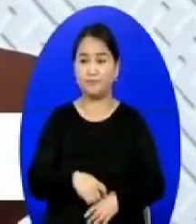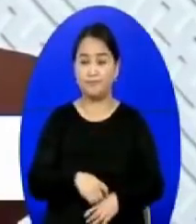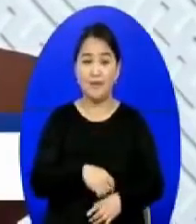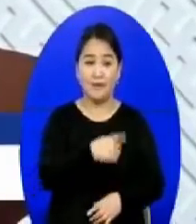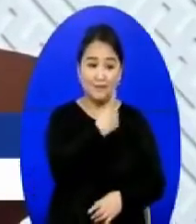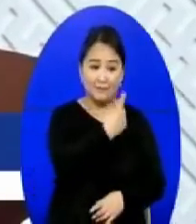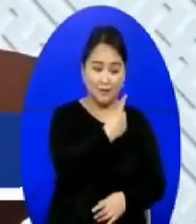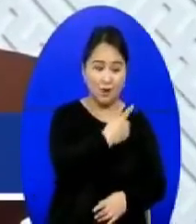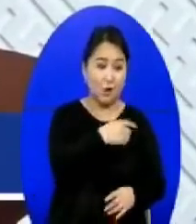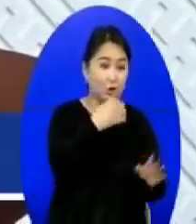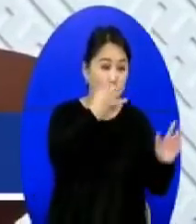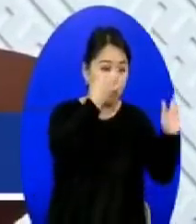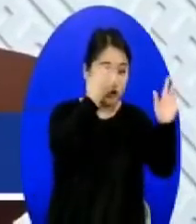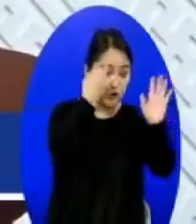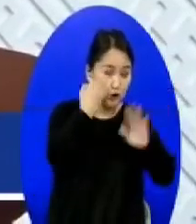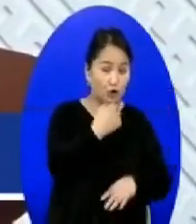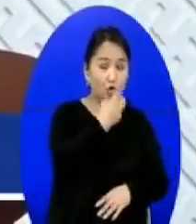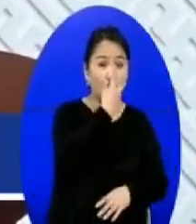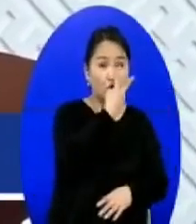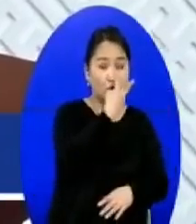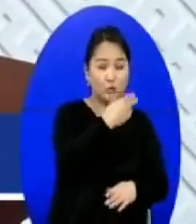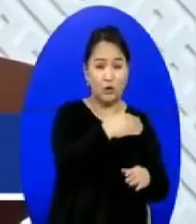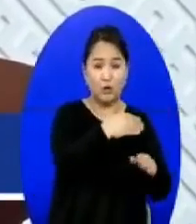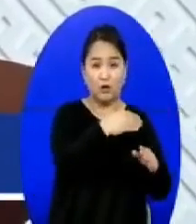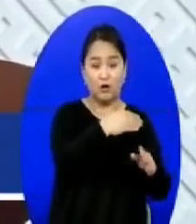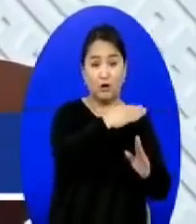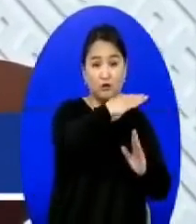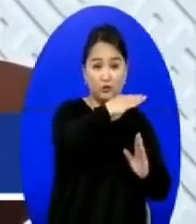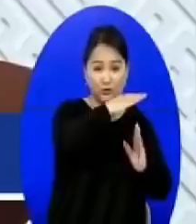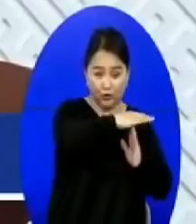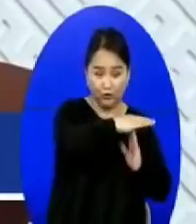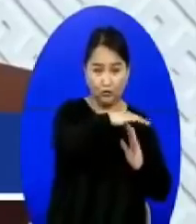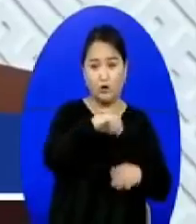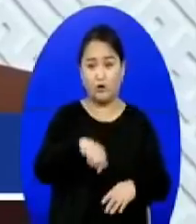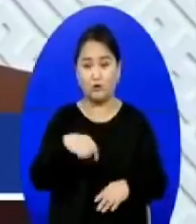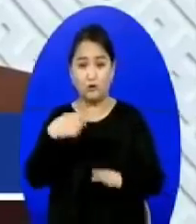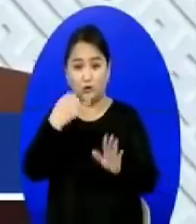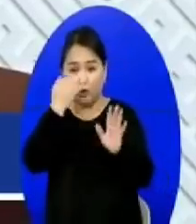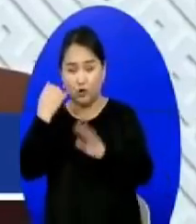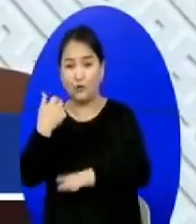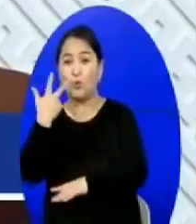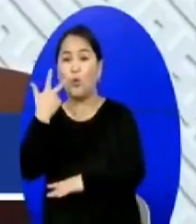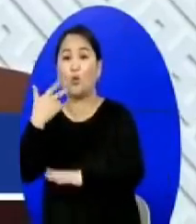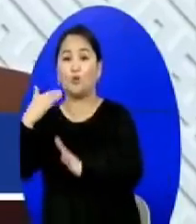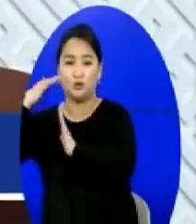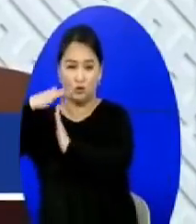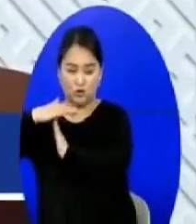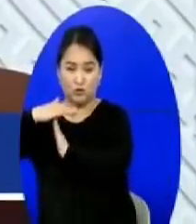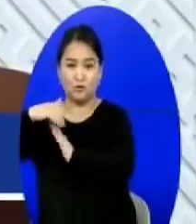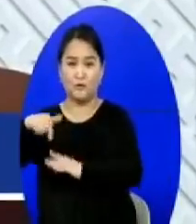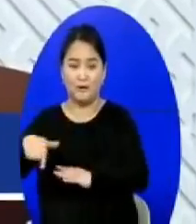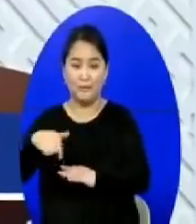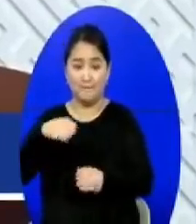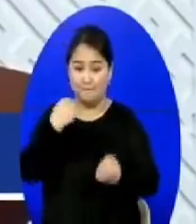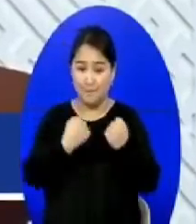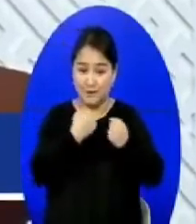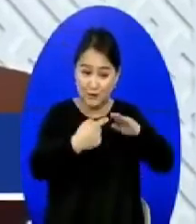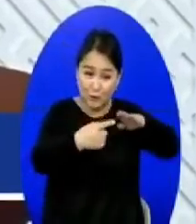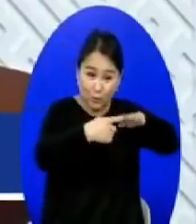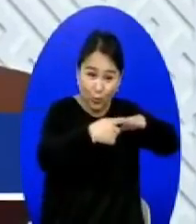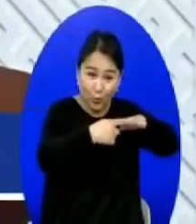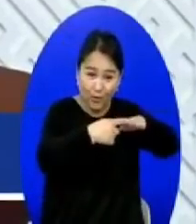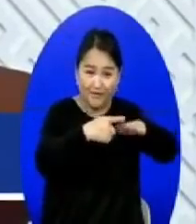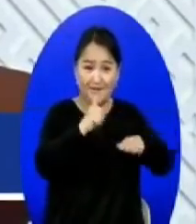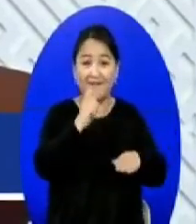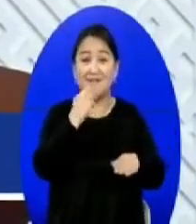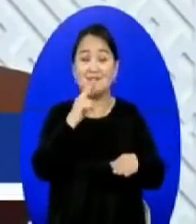нь 3 удаа зогсох ийм байдал гэж байна. Тэгээ урд туршлагуудаас харж яхад бас нэг нь тэнцвэлтгэхээр хагасаа өдрлөө буюу